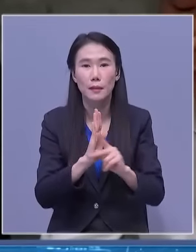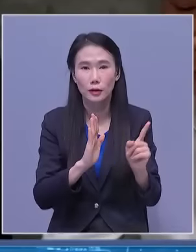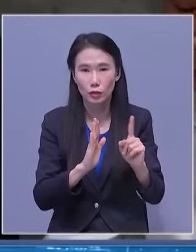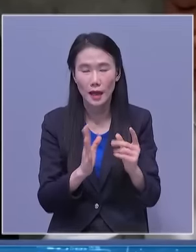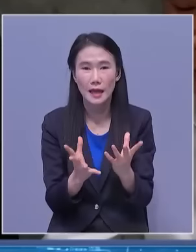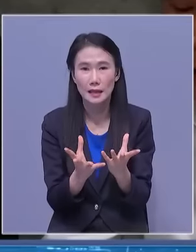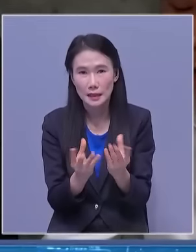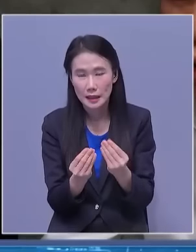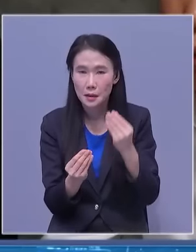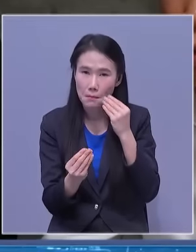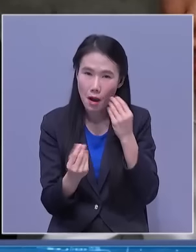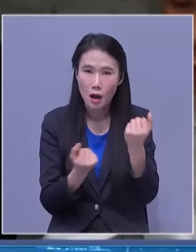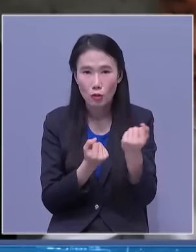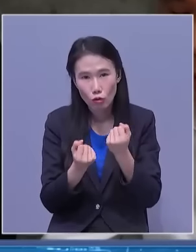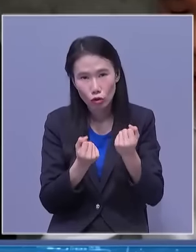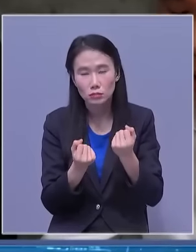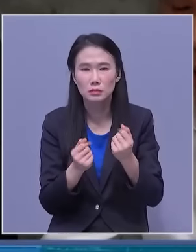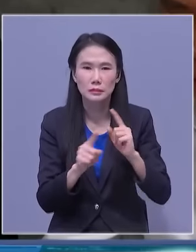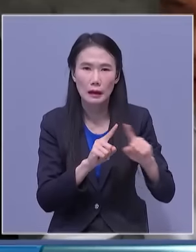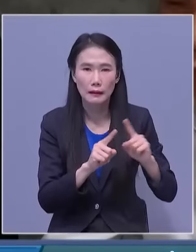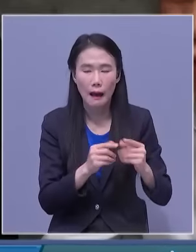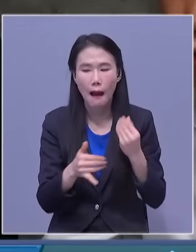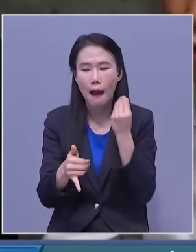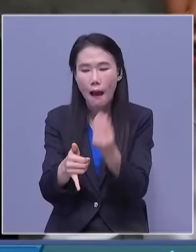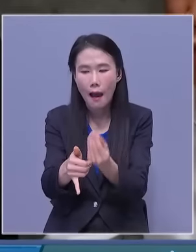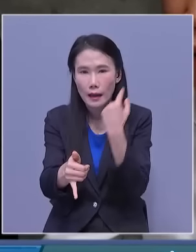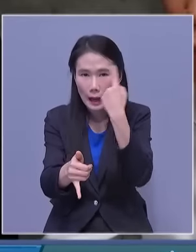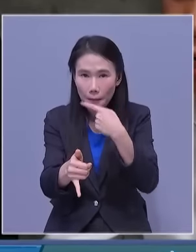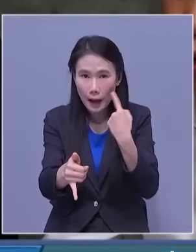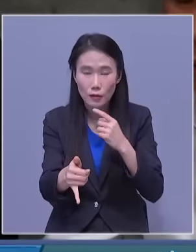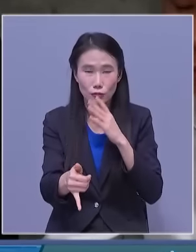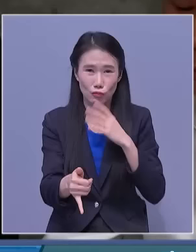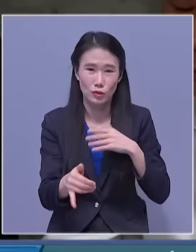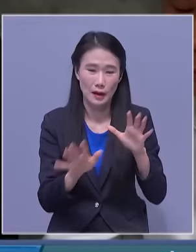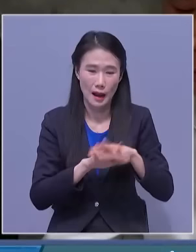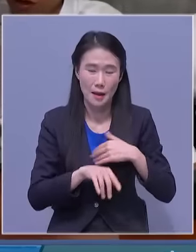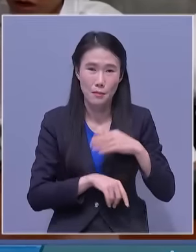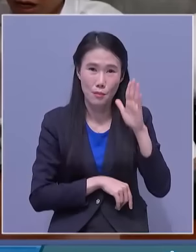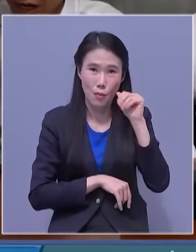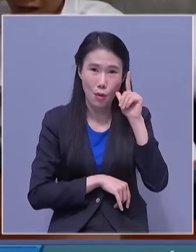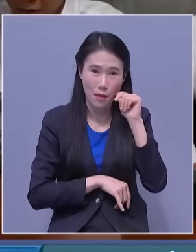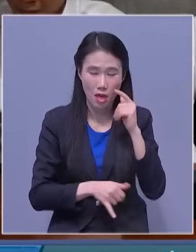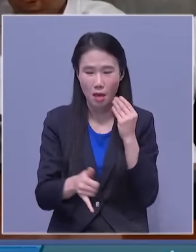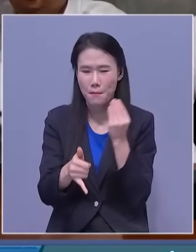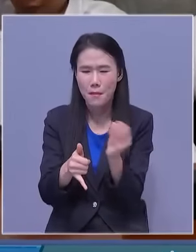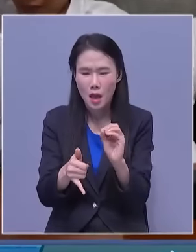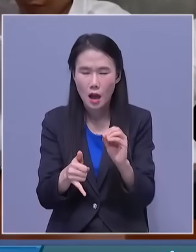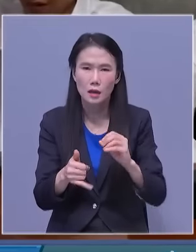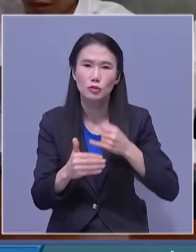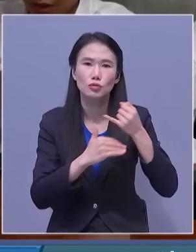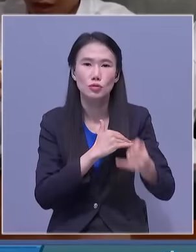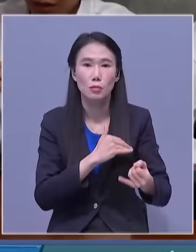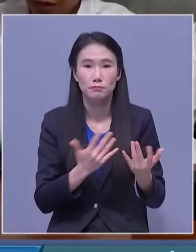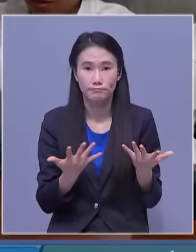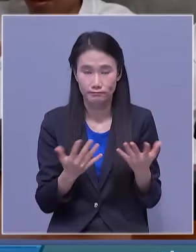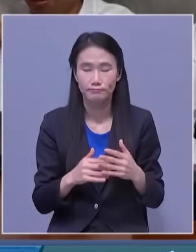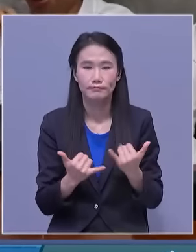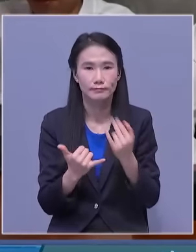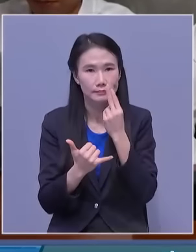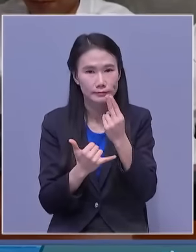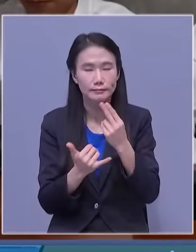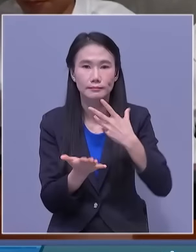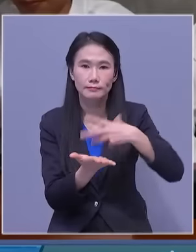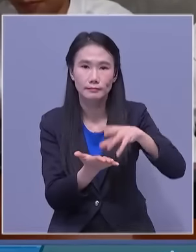แม่ว่าเขาจะยกให้ใครถ้าเขาไม่ยกให้ก็ต้องจบอ่ะเดี๋ยวได้ฟังเสียงของทนายเดชาด้วยนะคะแต่ว่าไล่เรียงก่อนกรณี